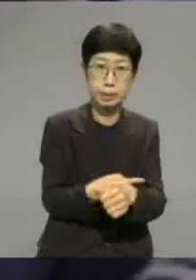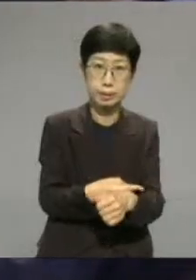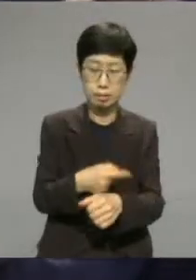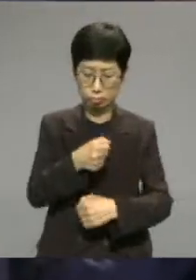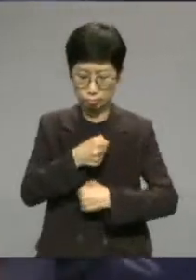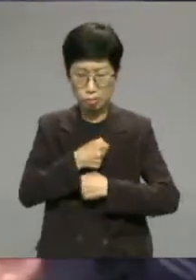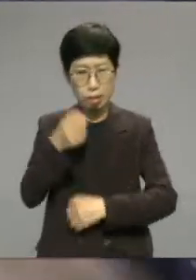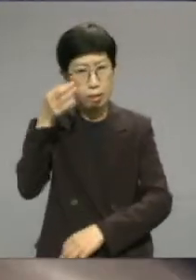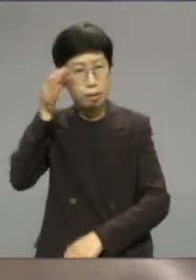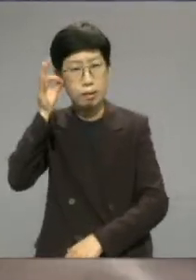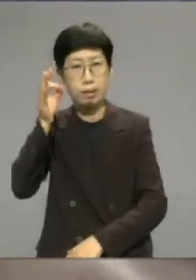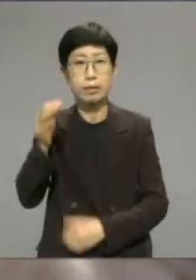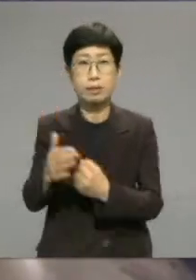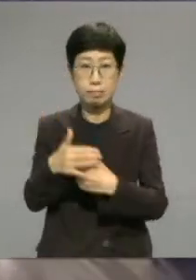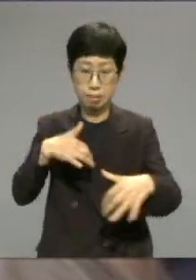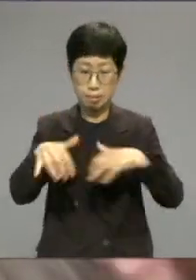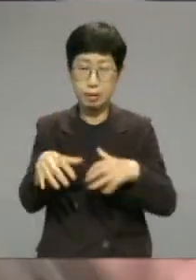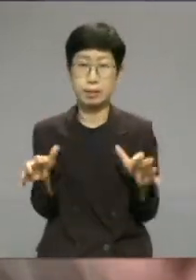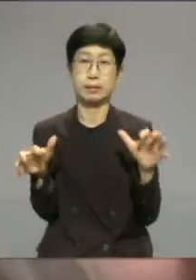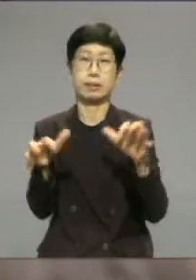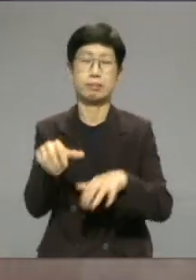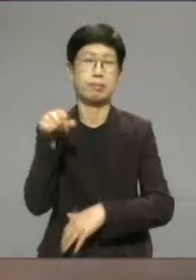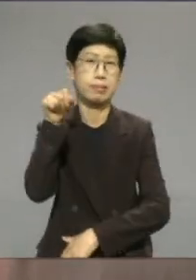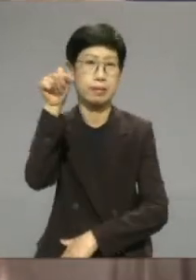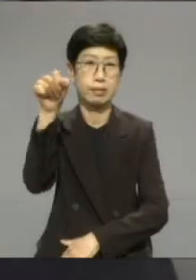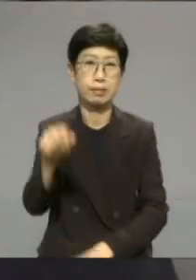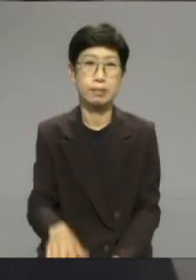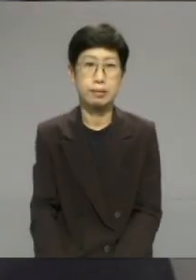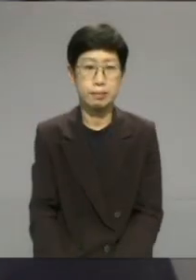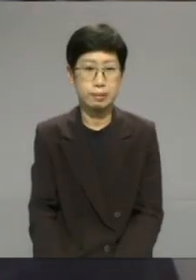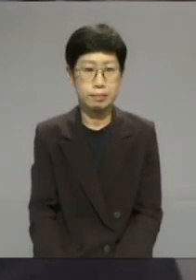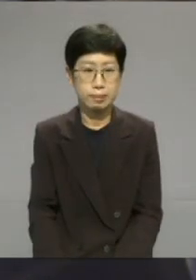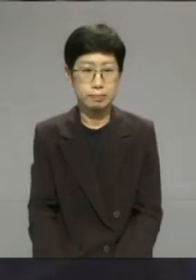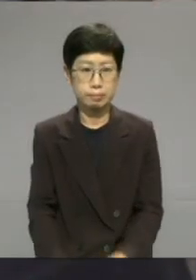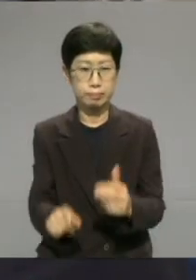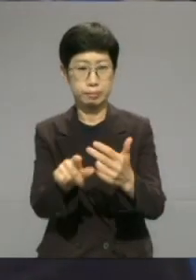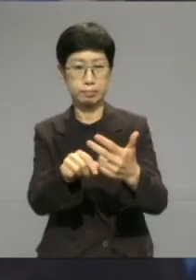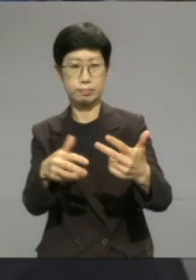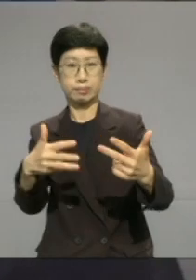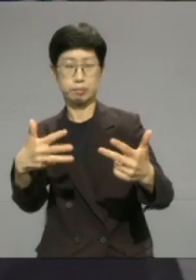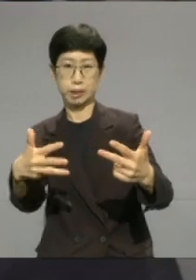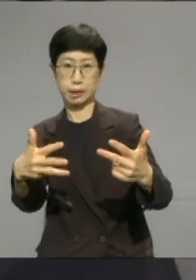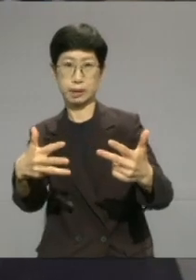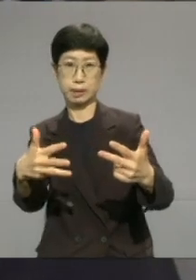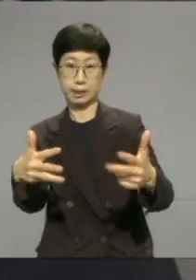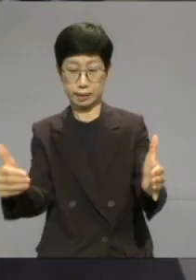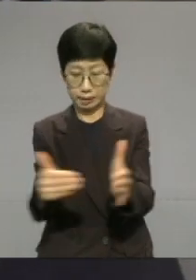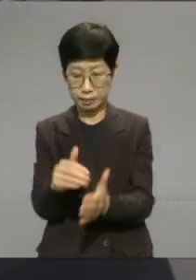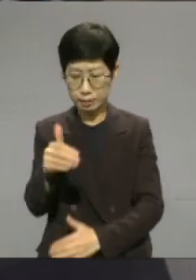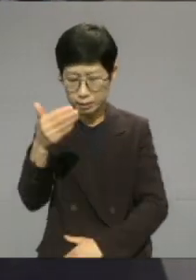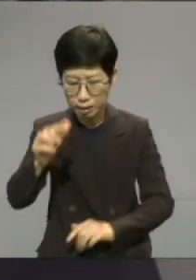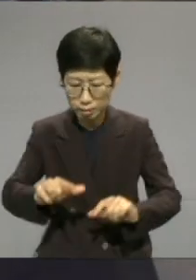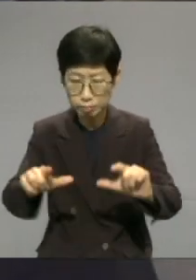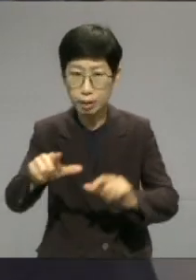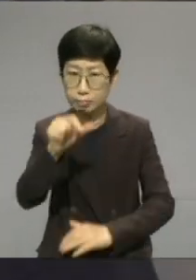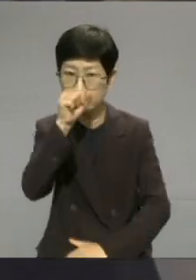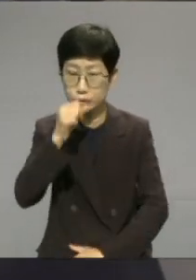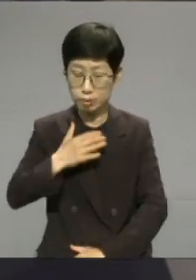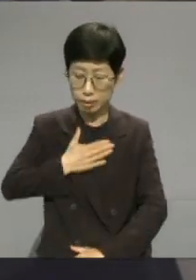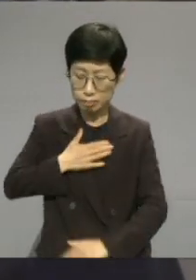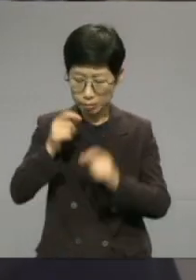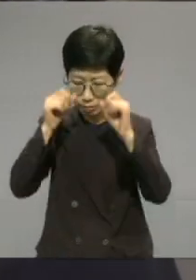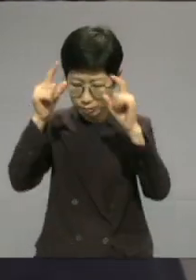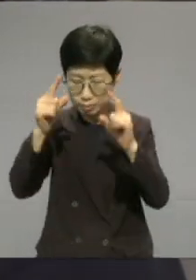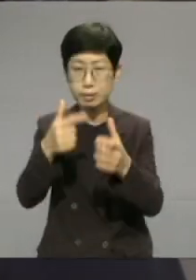경각심을 느낀 시민들이 거리로 나온 겁니다. Donc il faut que les gens se décident à aller voter, fassent leur choix en